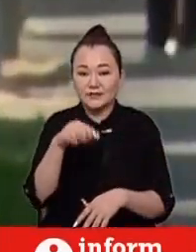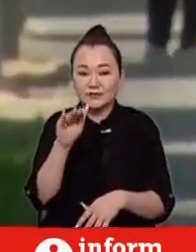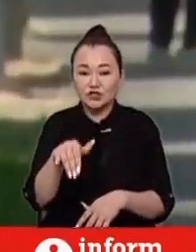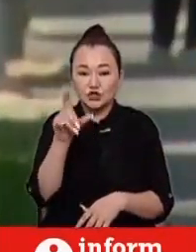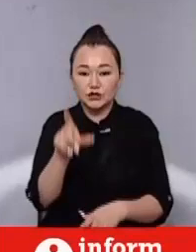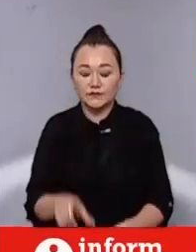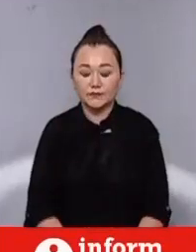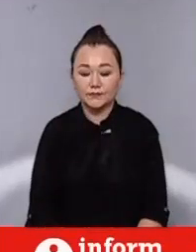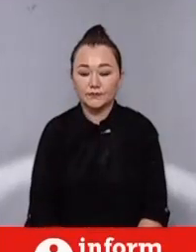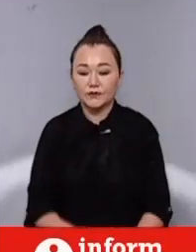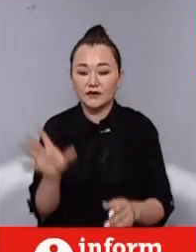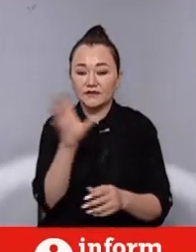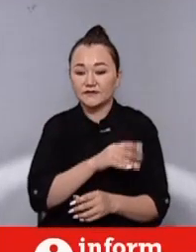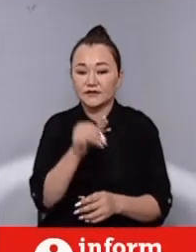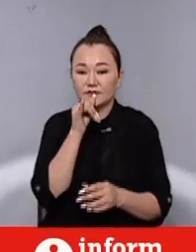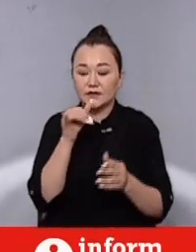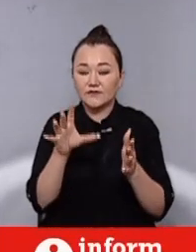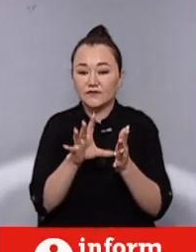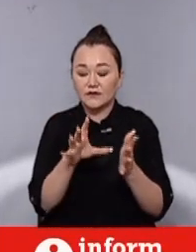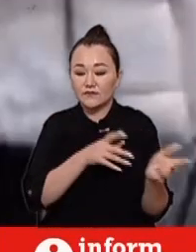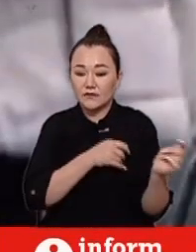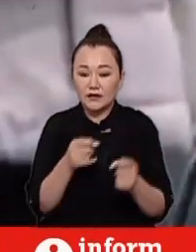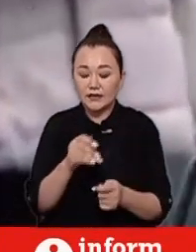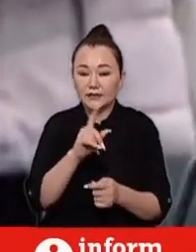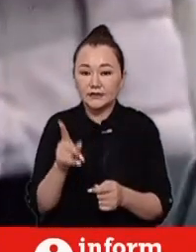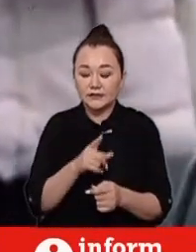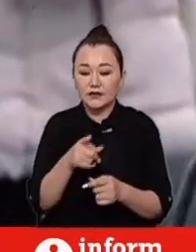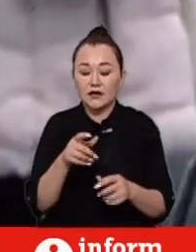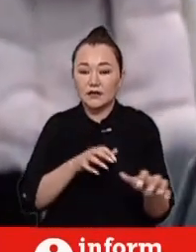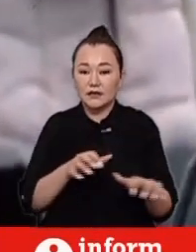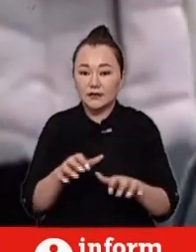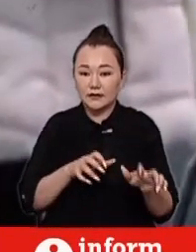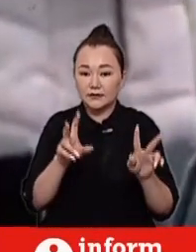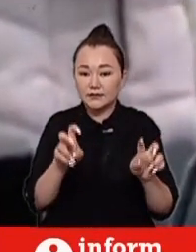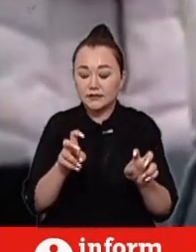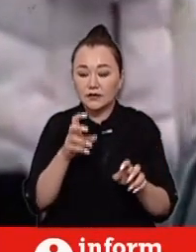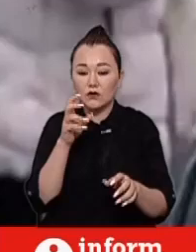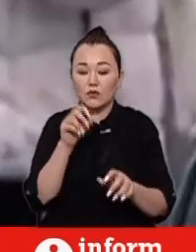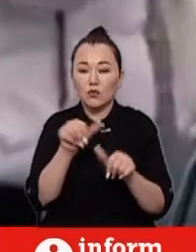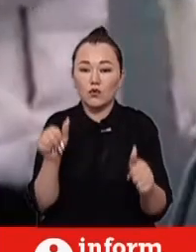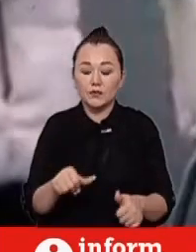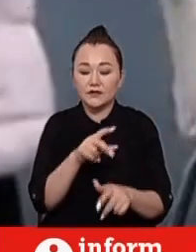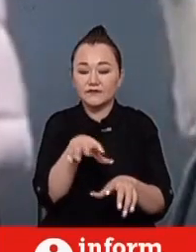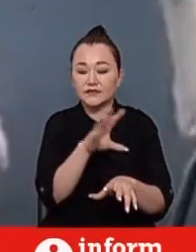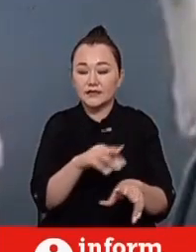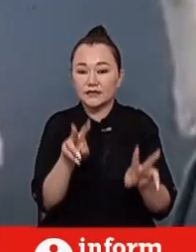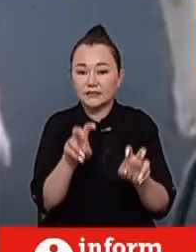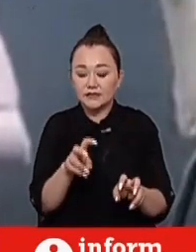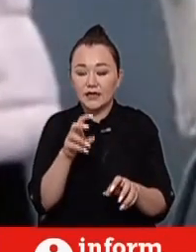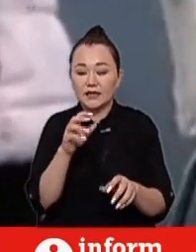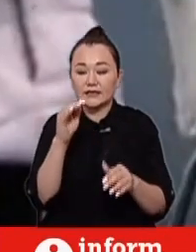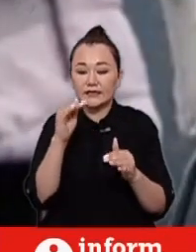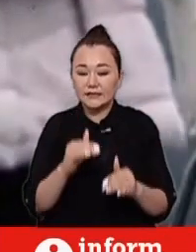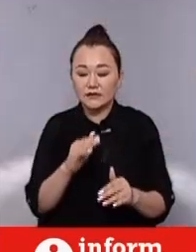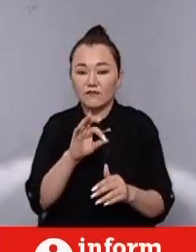человек. Все вейпы, которые завозятся к нам, они являются нелегальными. Циничным образом они называются